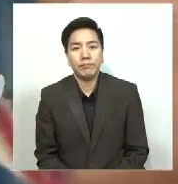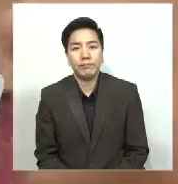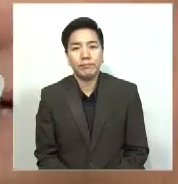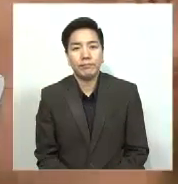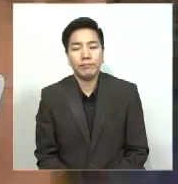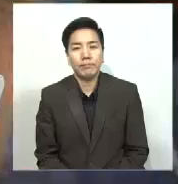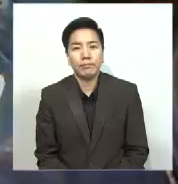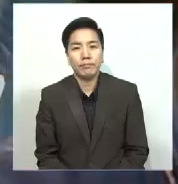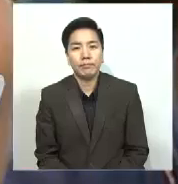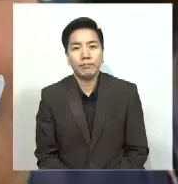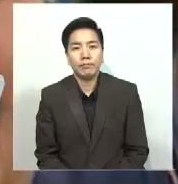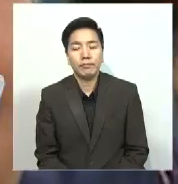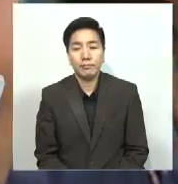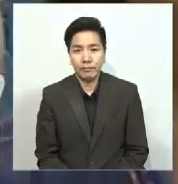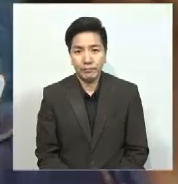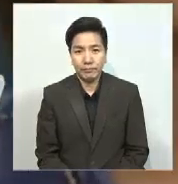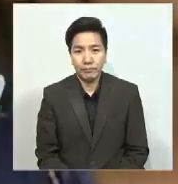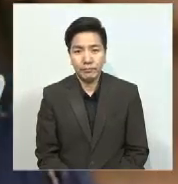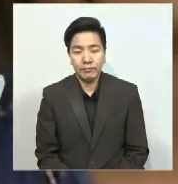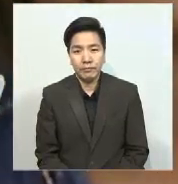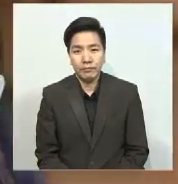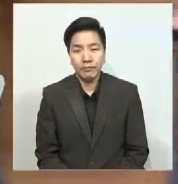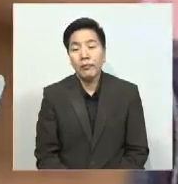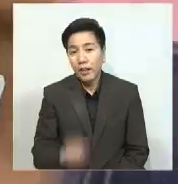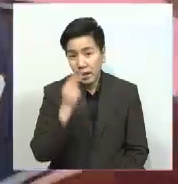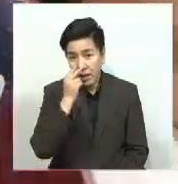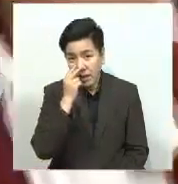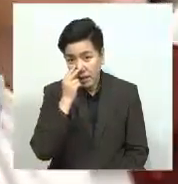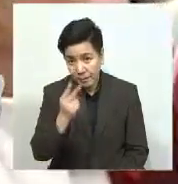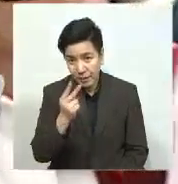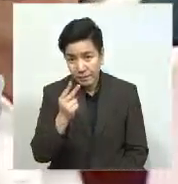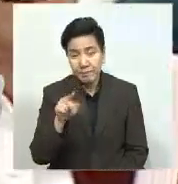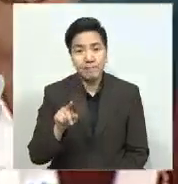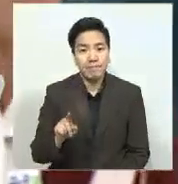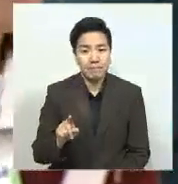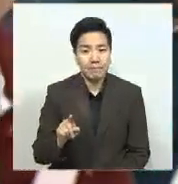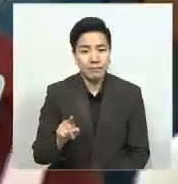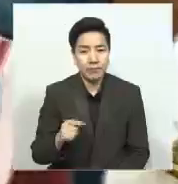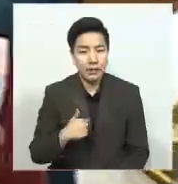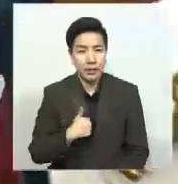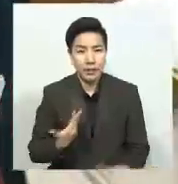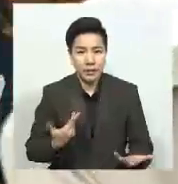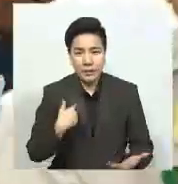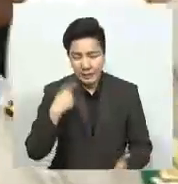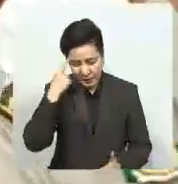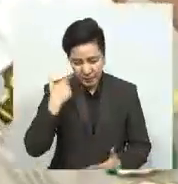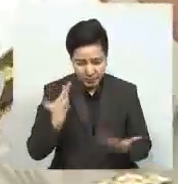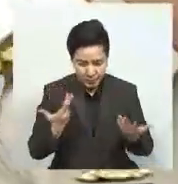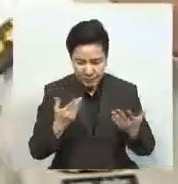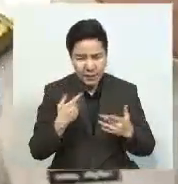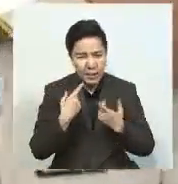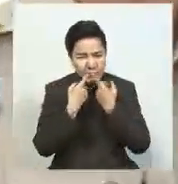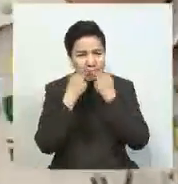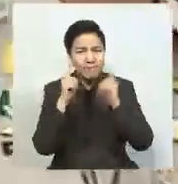โดไหนเห็นไหมเนี่ยฉันไม่รู้ว่าฉันน่าเกลียดขนาดไหนเนี่ย